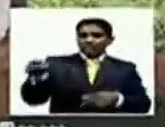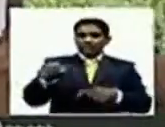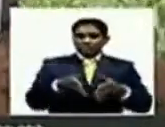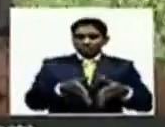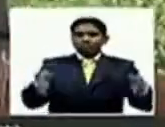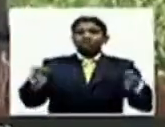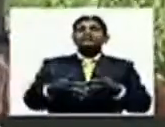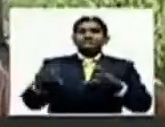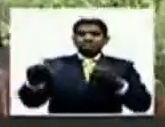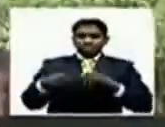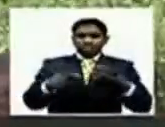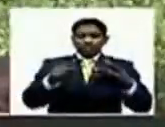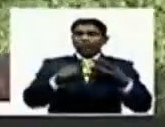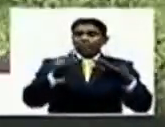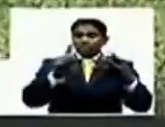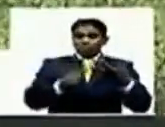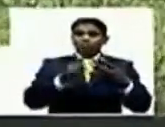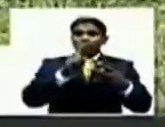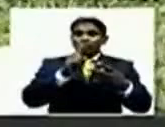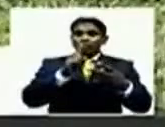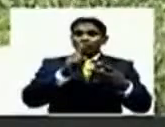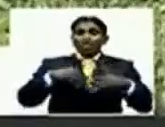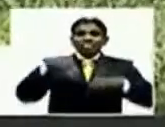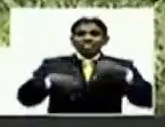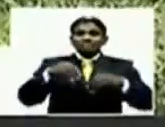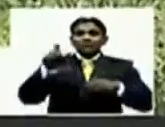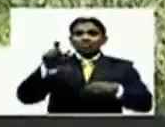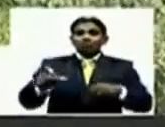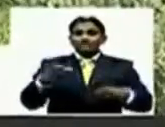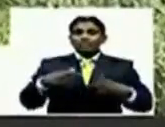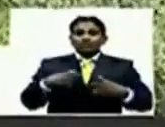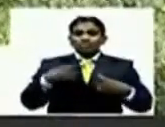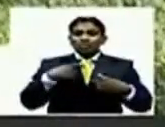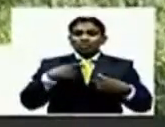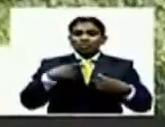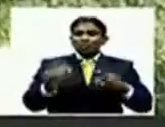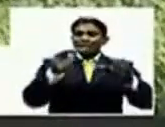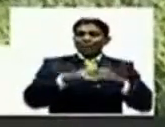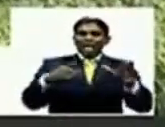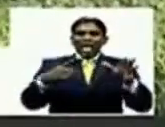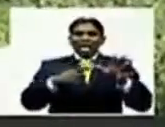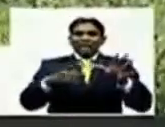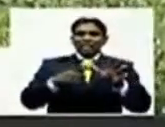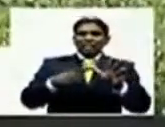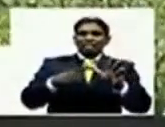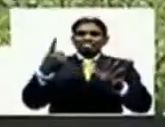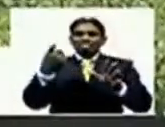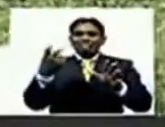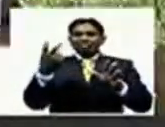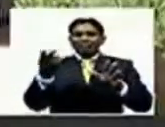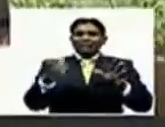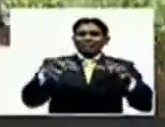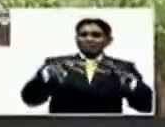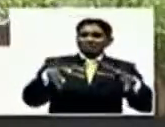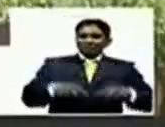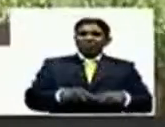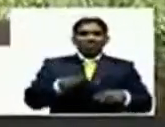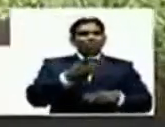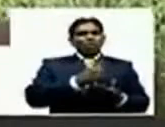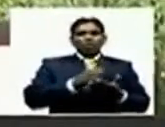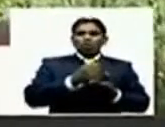දේශපාලන හෙන්ජයියලාගේ බෝට් කහගෙන ඇවිල්ලා අක්කර දහස් කරන් අල්ලලා දැන් මේව විනාශ කරලා ඉවරයි.